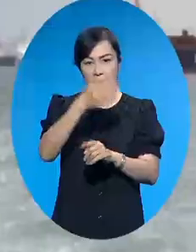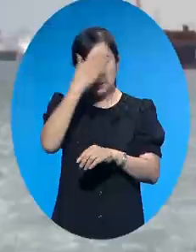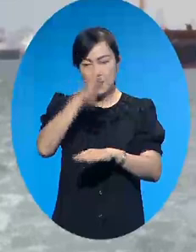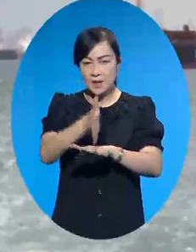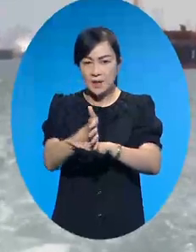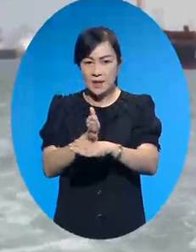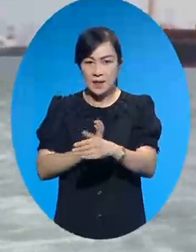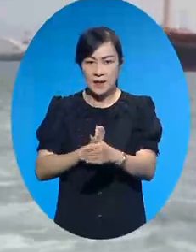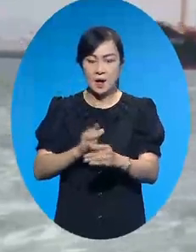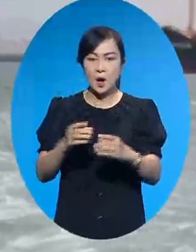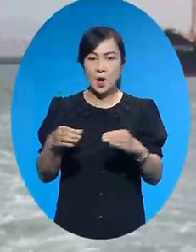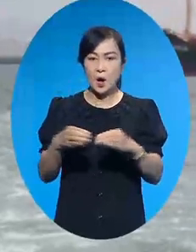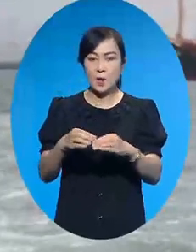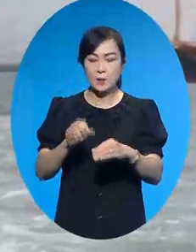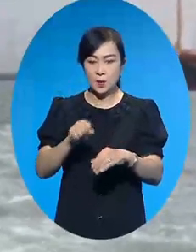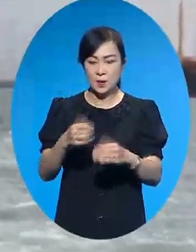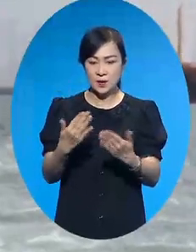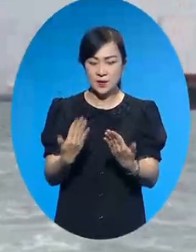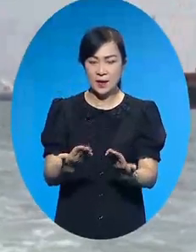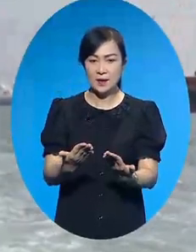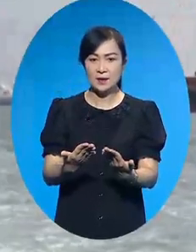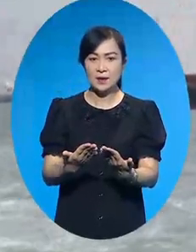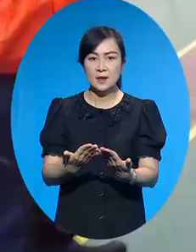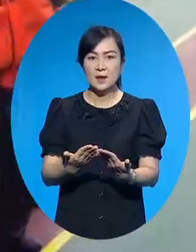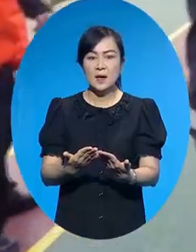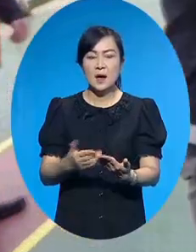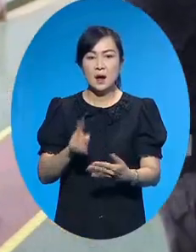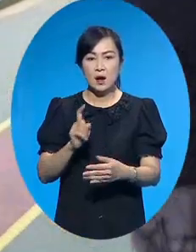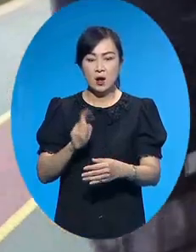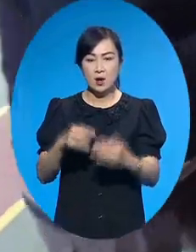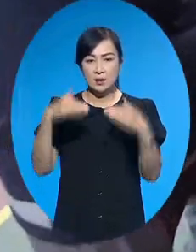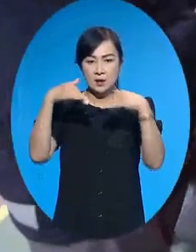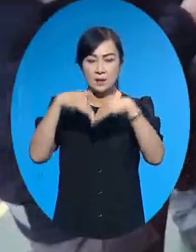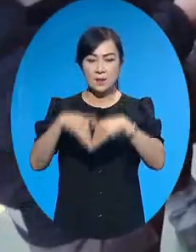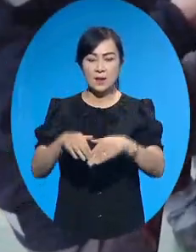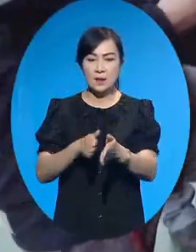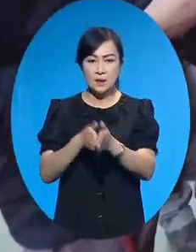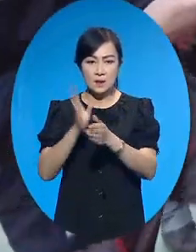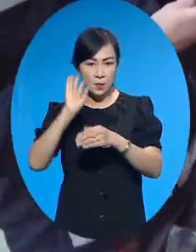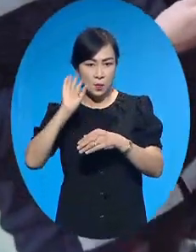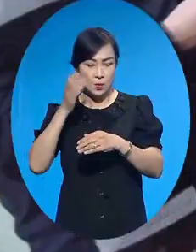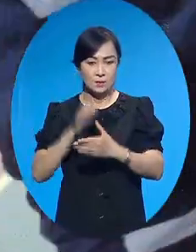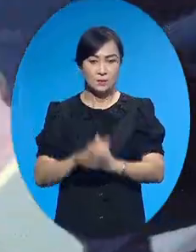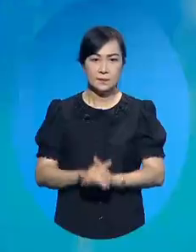năng cũng sẽ có một cuộc họp về thỏa thuận này tại Istanbul, trong đó có cả sự tham gia của Liên Hiệp Quốc.